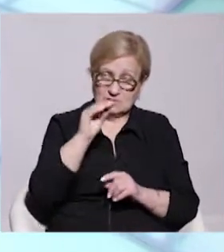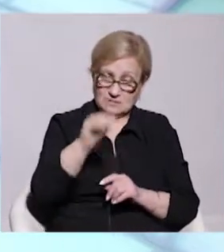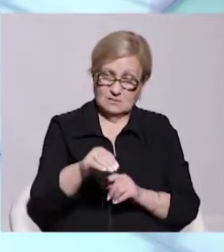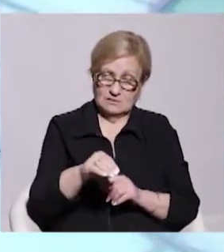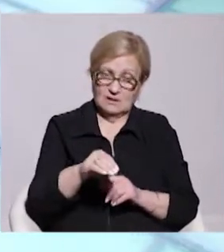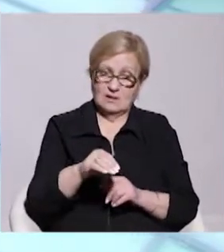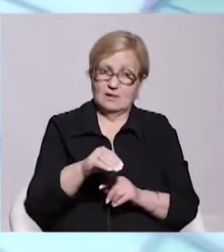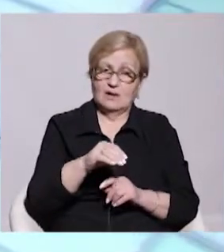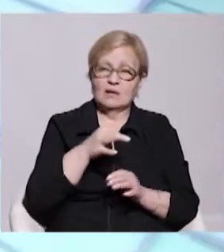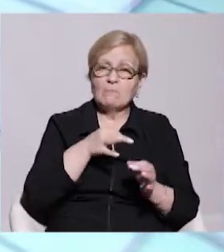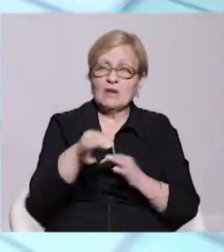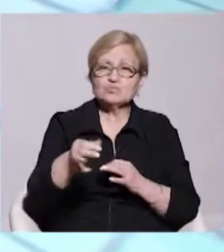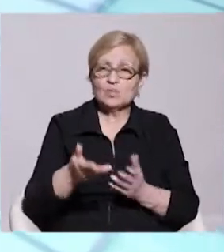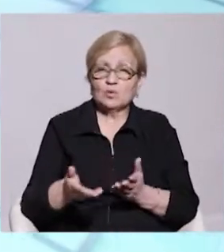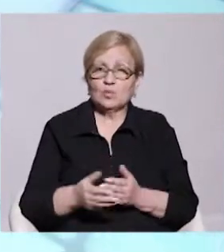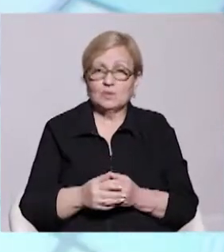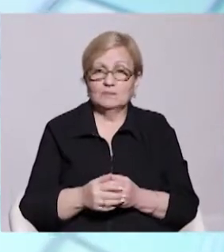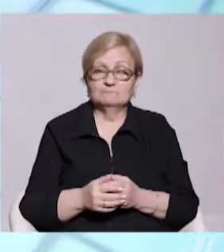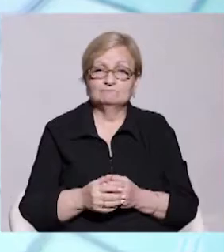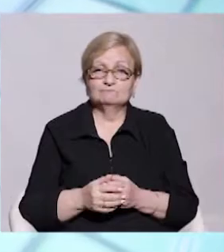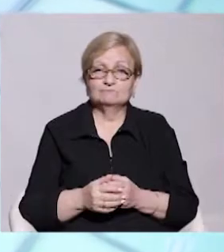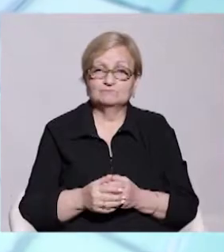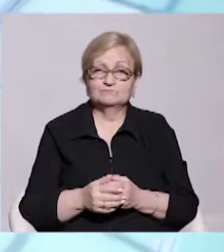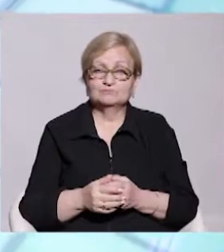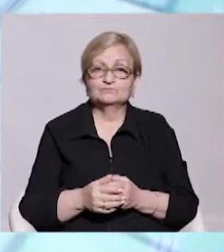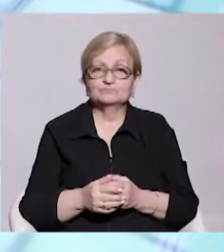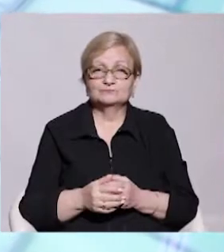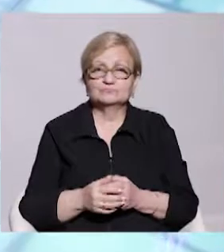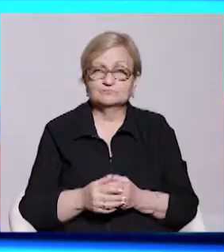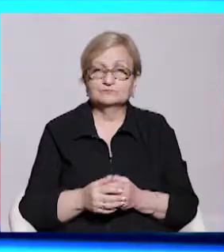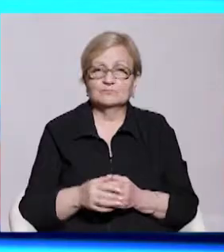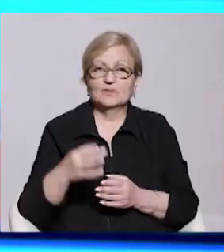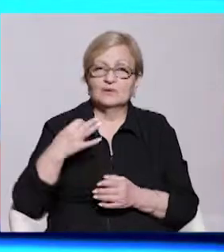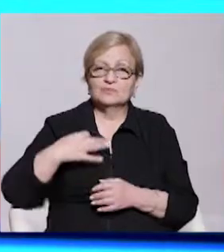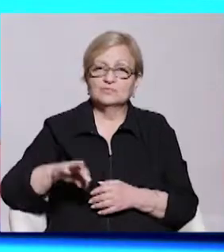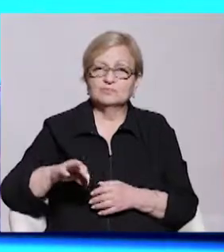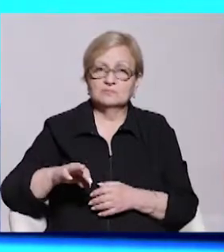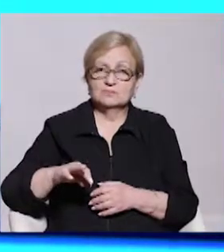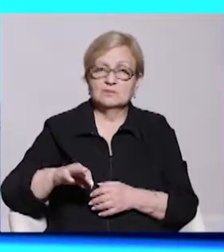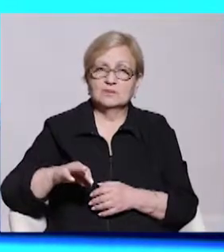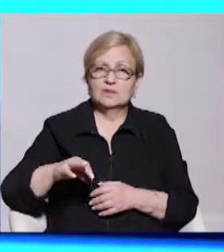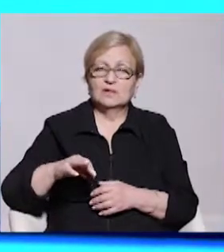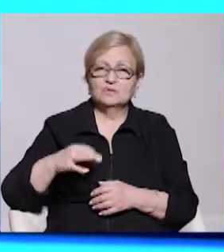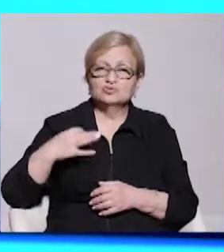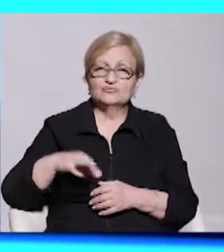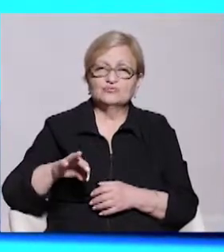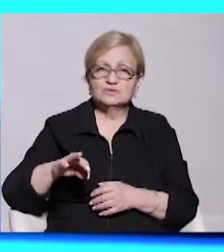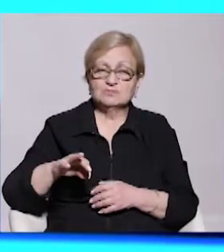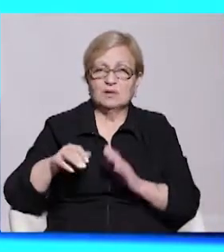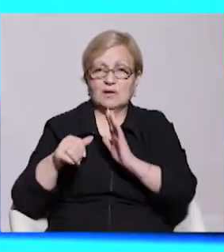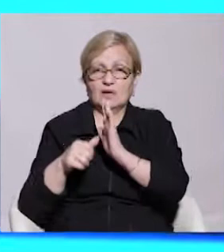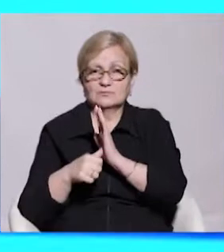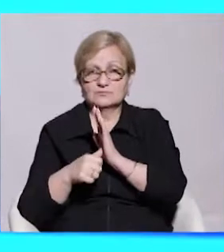გამოვიყენოთ მიმატება. ალბათ ხვდებით ხომ, დედამ თუ 6, შვილმა თუ უკაცრავა 9, შვილმა თუ